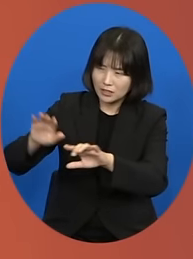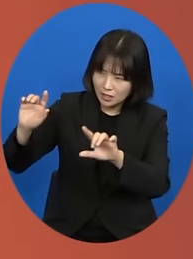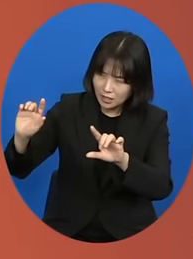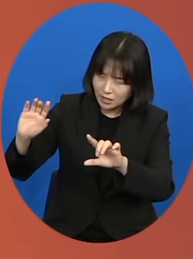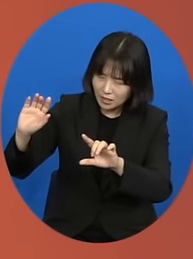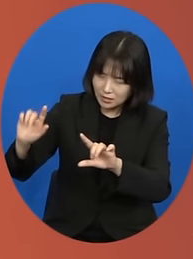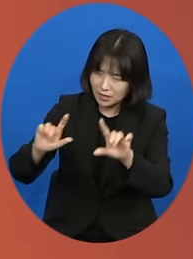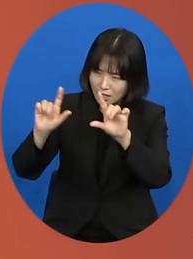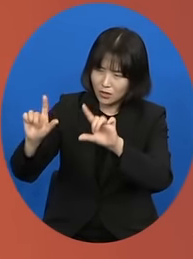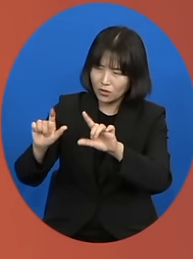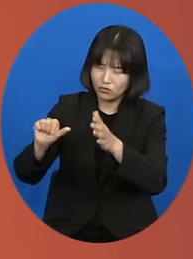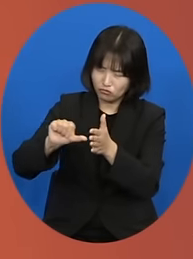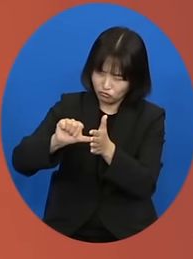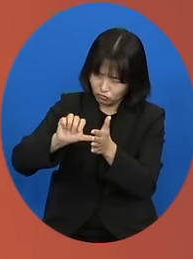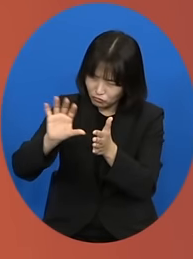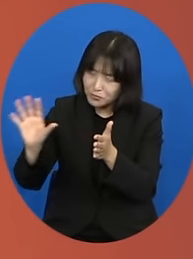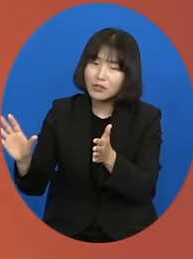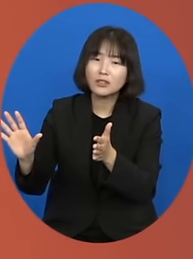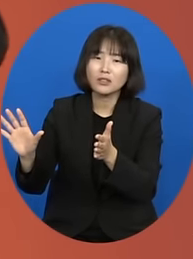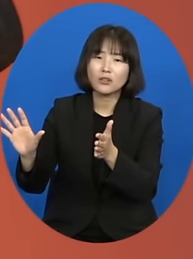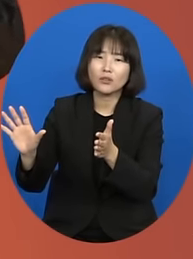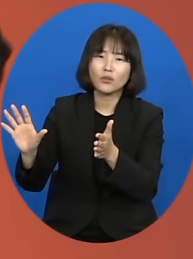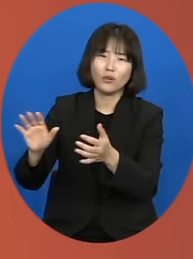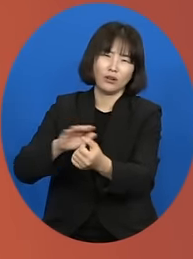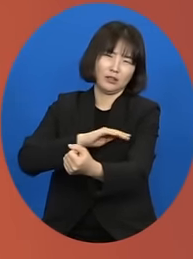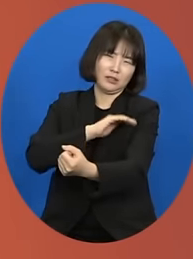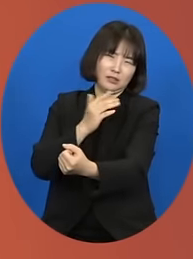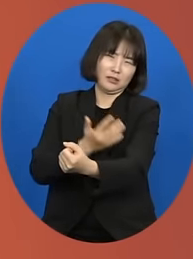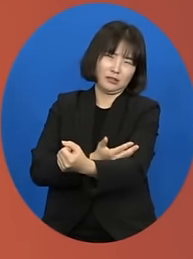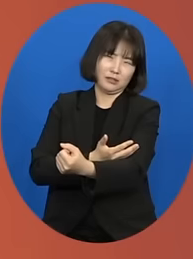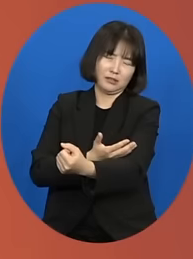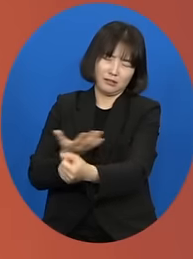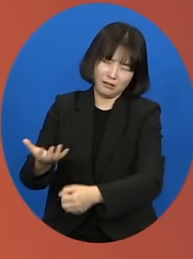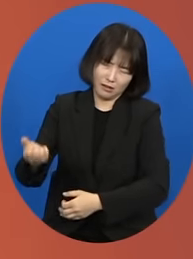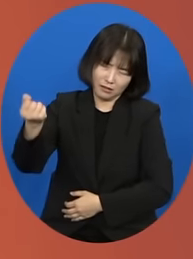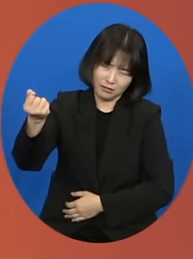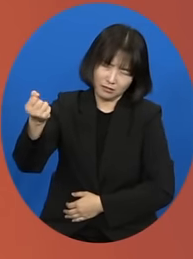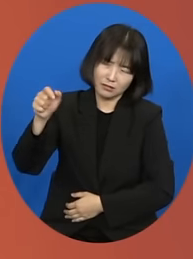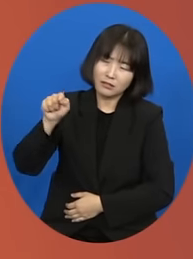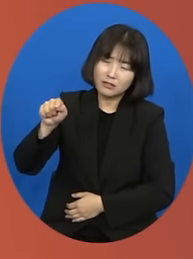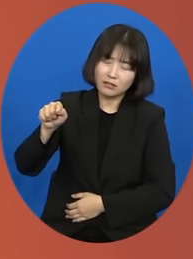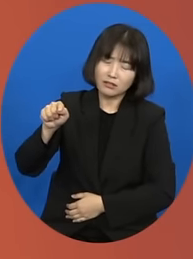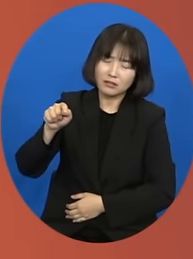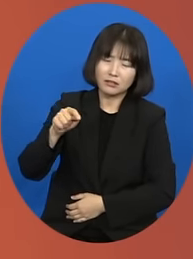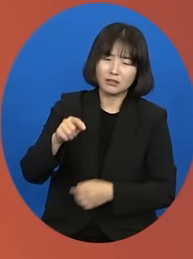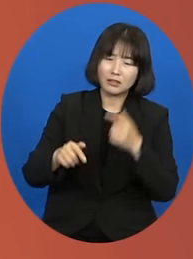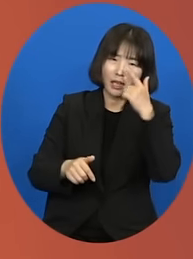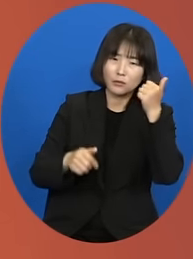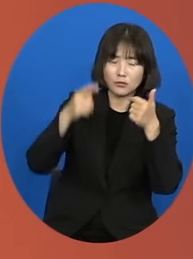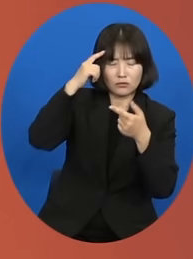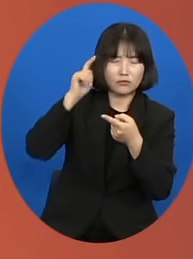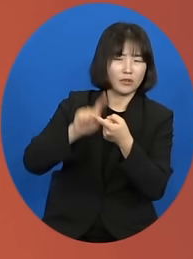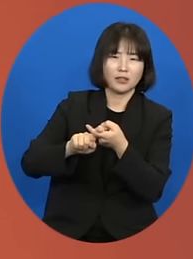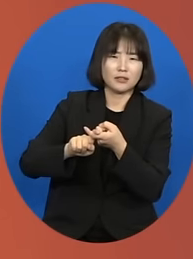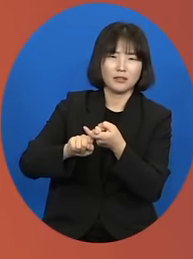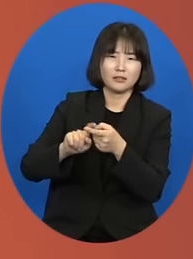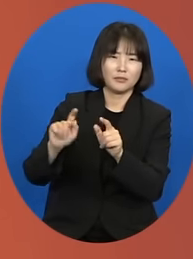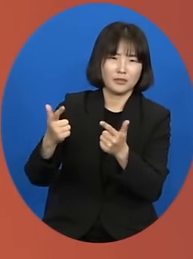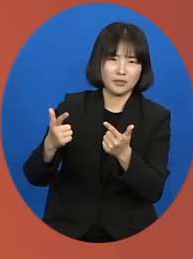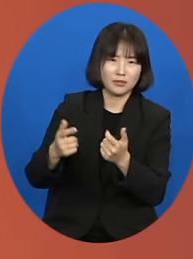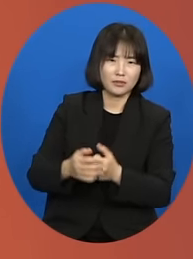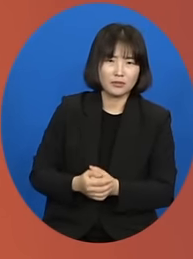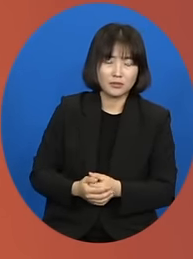되고 유명해지고 능력이 많아지는 것은 그 아버지에게는 관심이 있지 않았습니다. 그